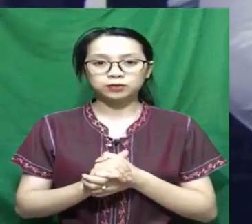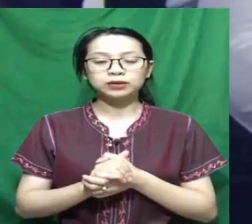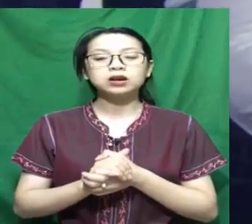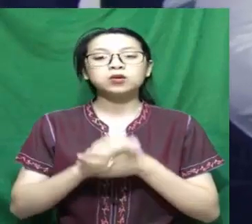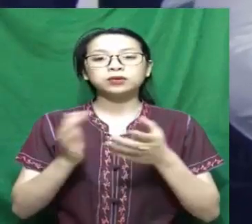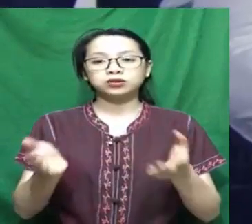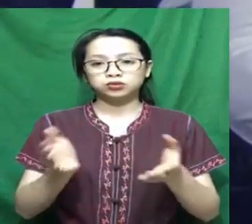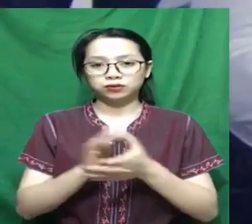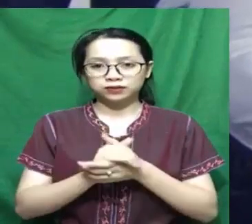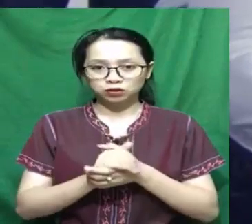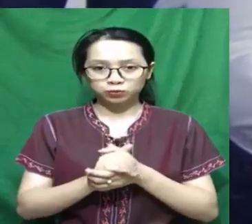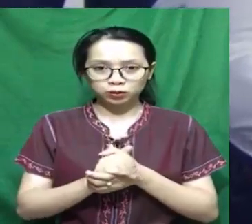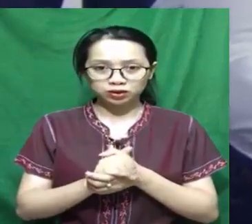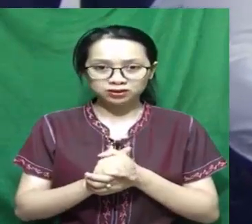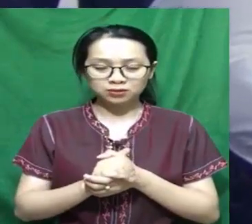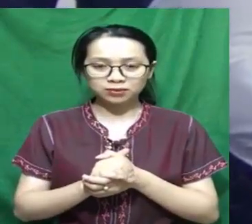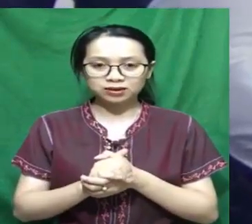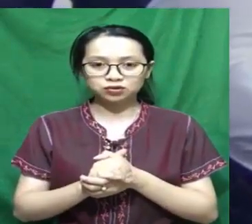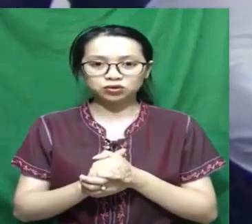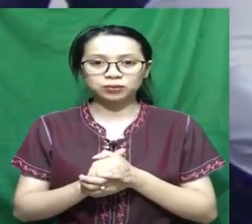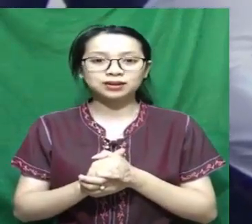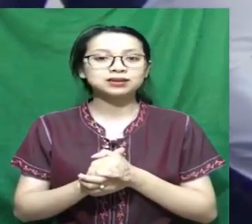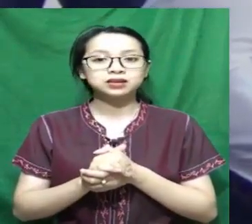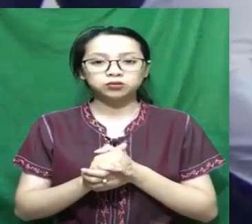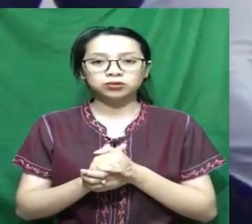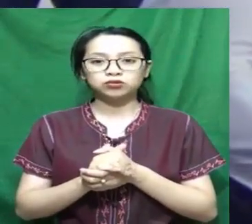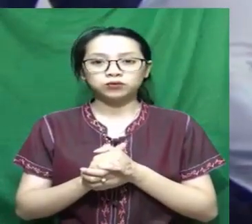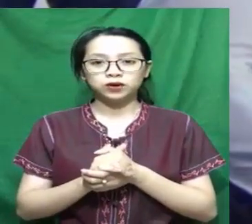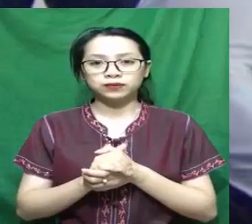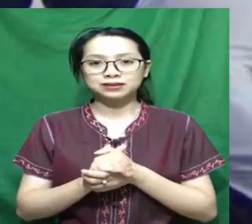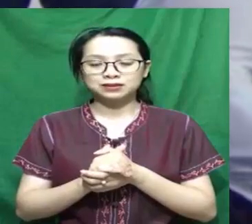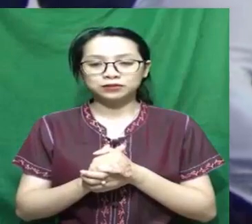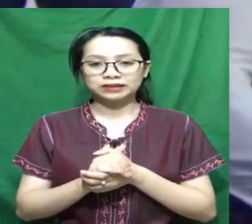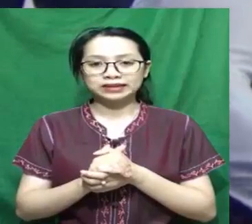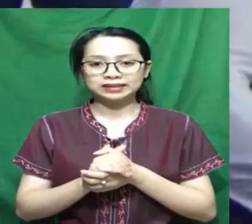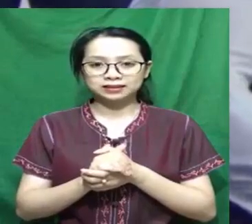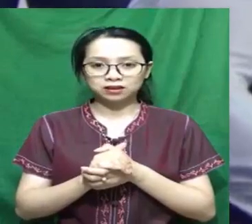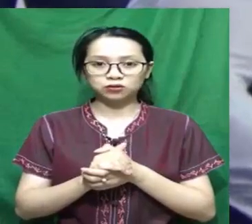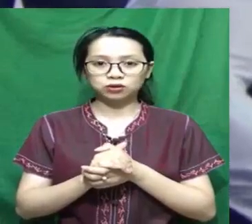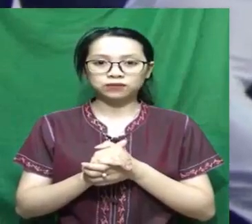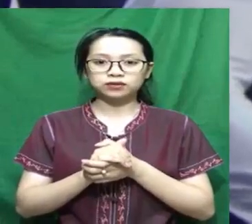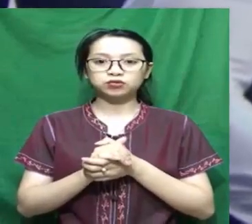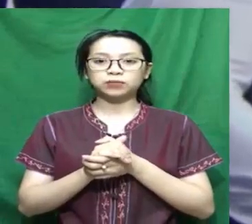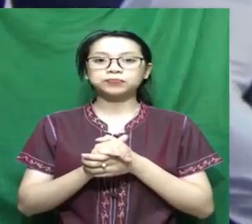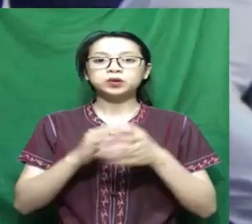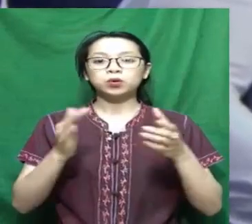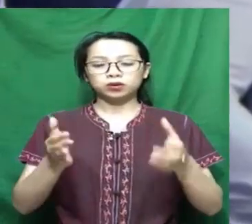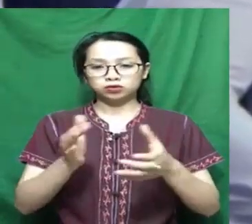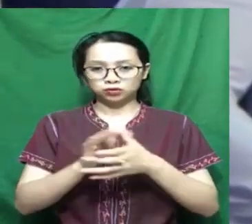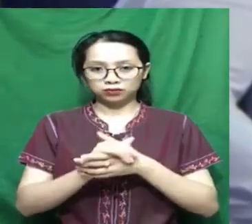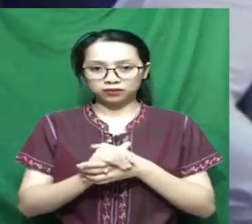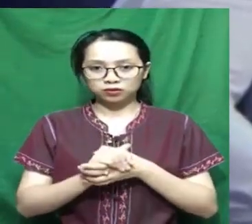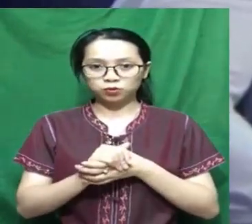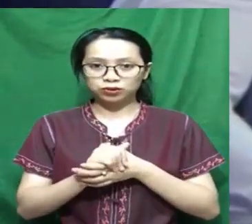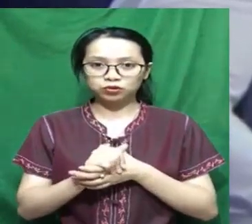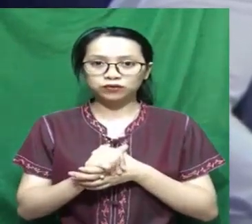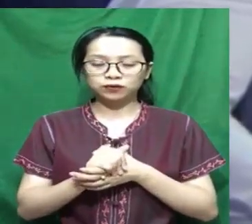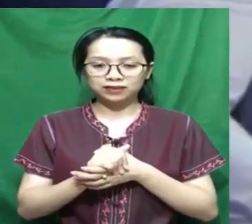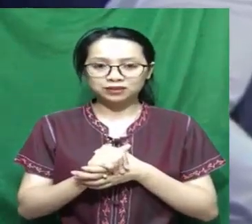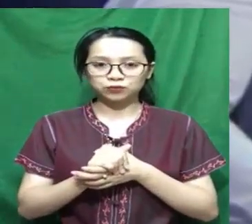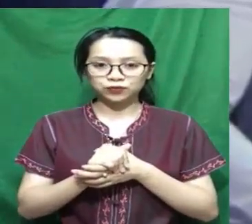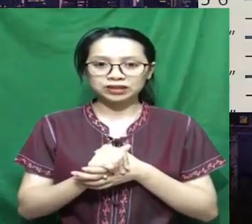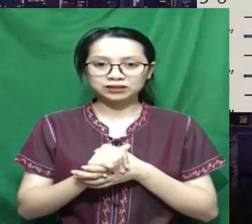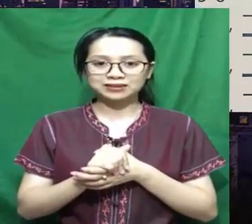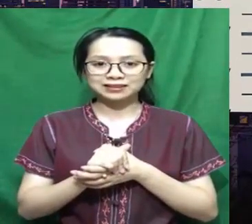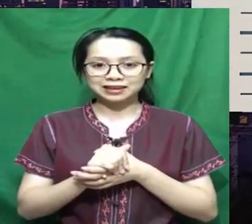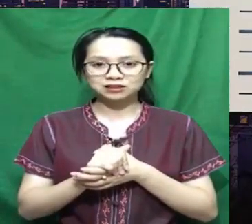signaler que Billy et Victoria se sont séparés. Néanmoins, Billy ne reculera pas sur ce point. Victoria est sa patronne, amie